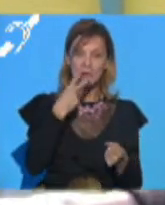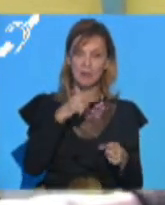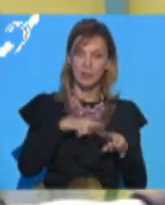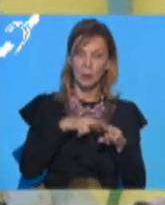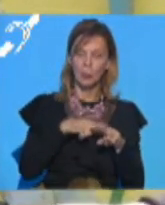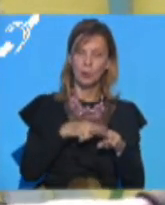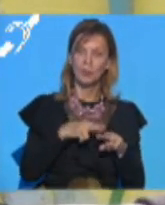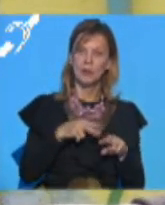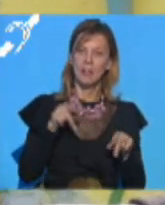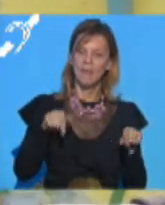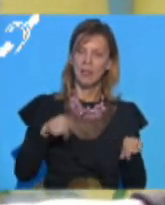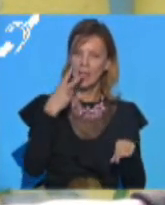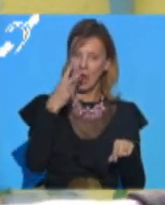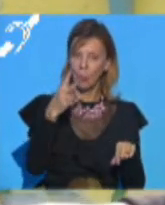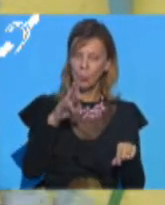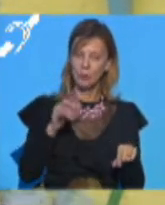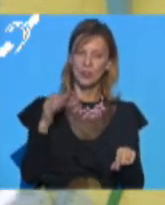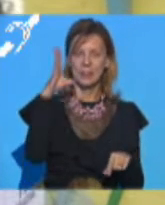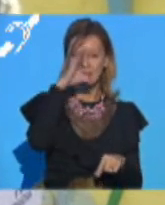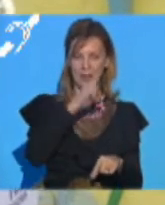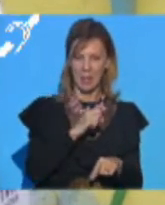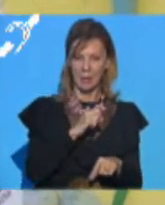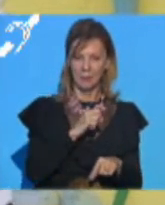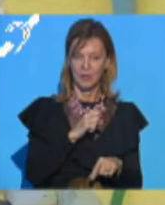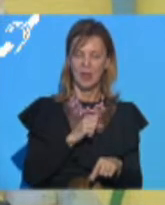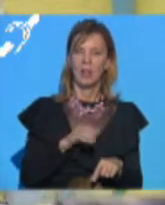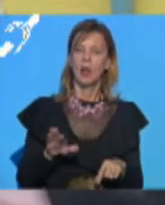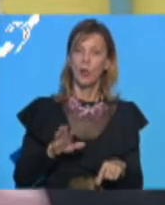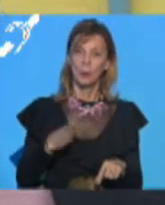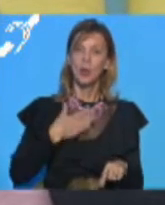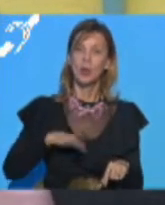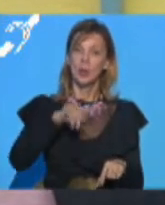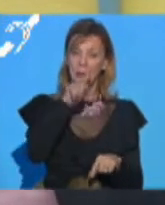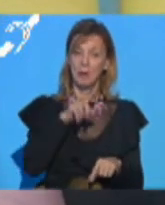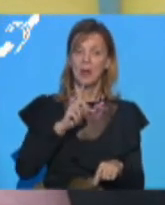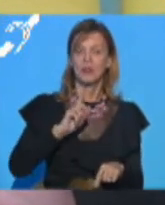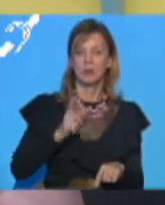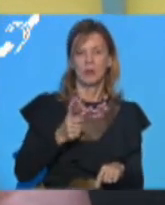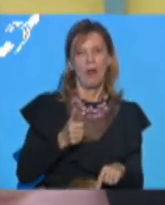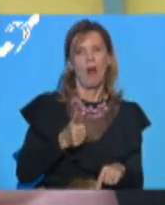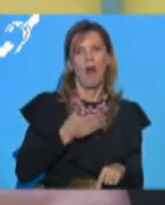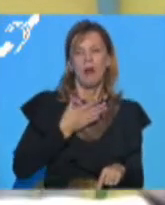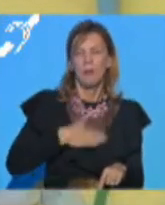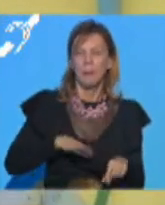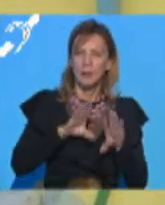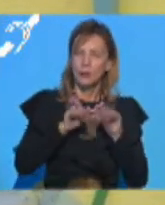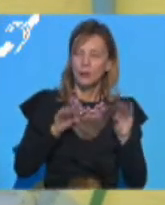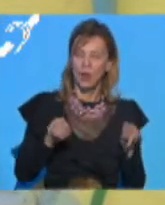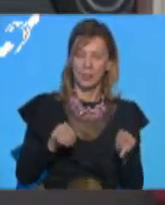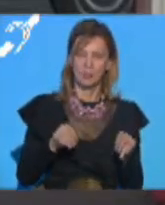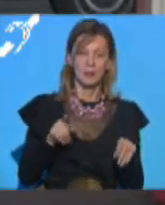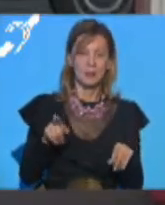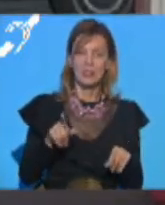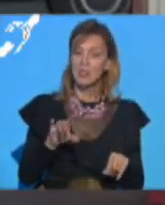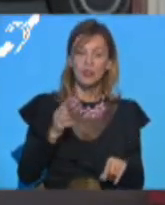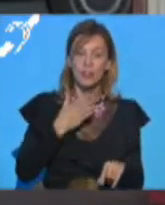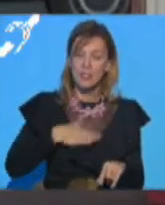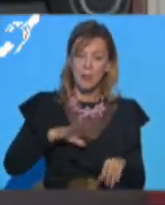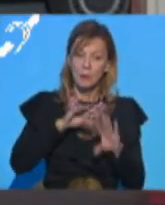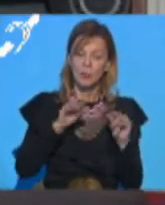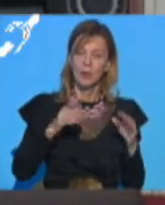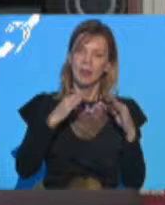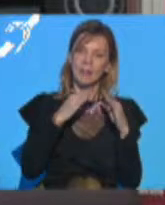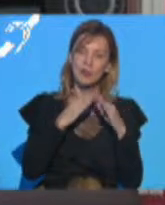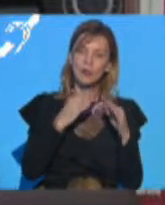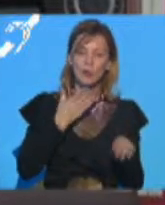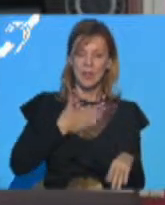și seara când să fie la deschidere. Și celor mici le place? Sunt super încântați. Ție ce ți-a plăcut cel mai mult?